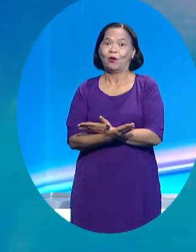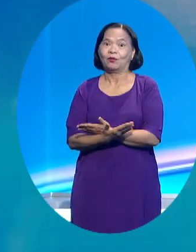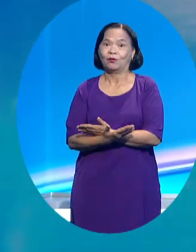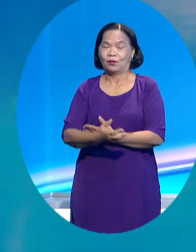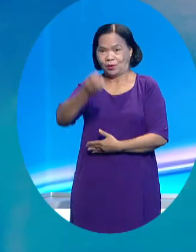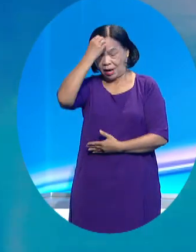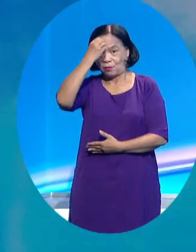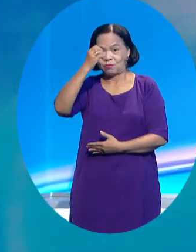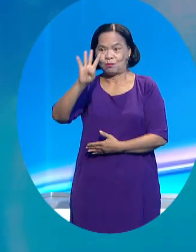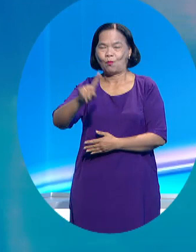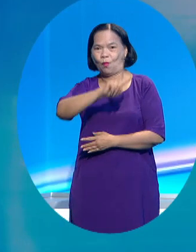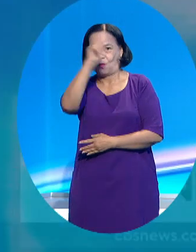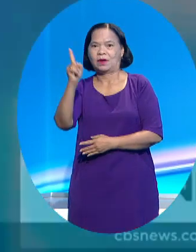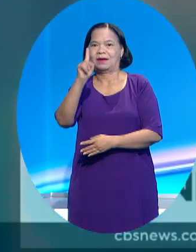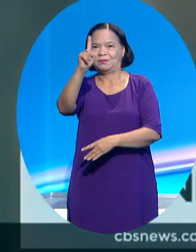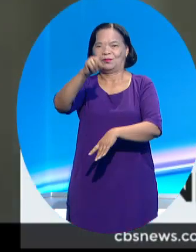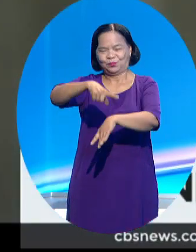học 4 ngày một tuần.